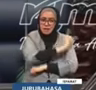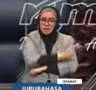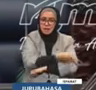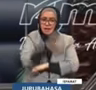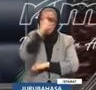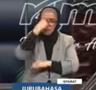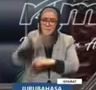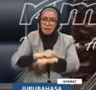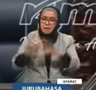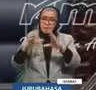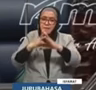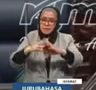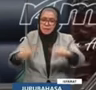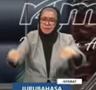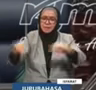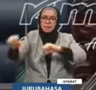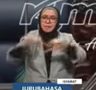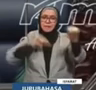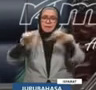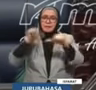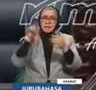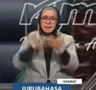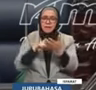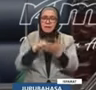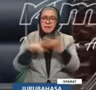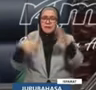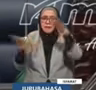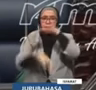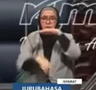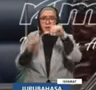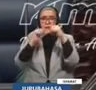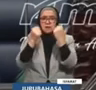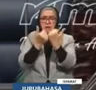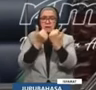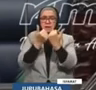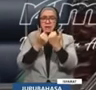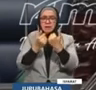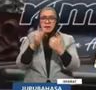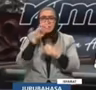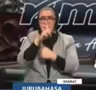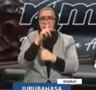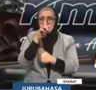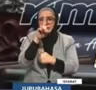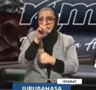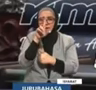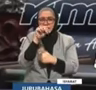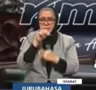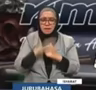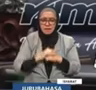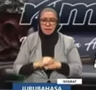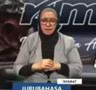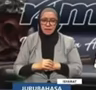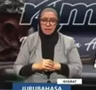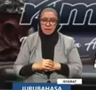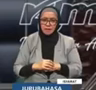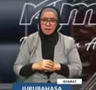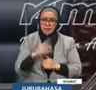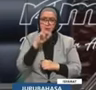bahu di bawah cdn custom dana imigration